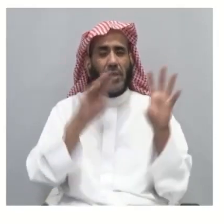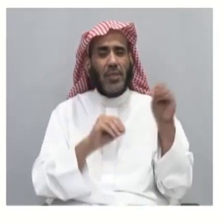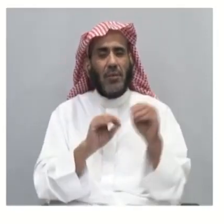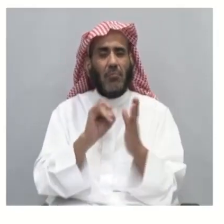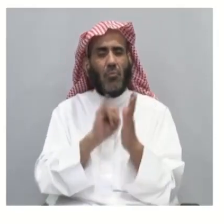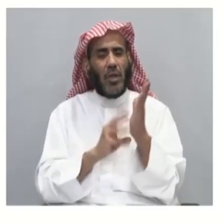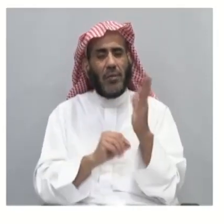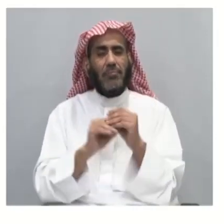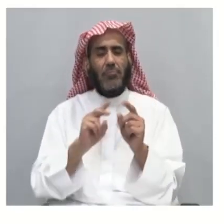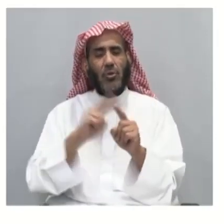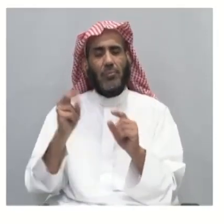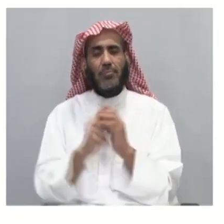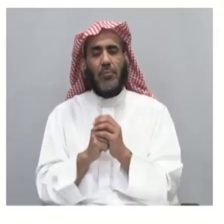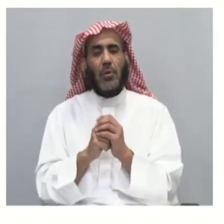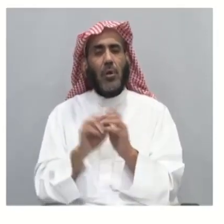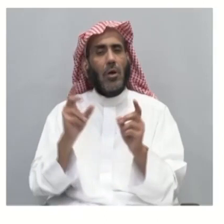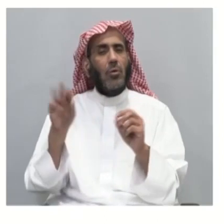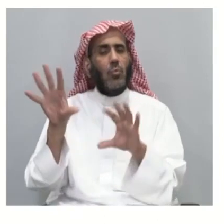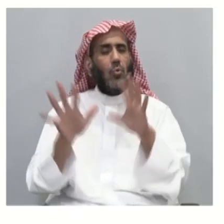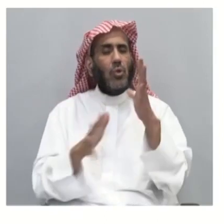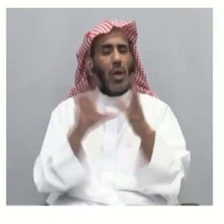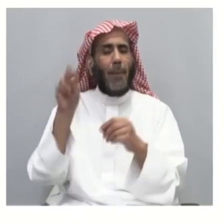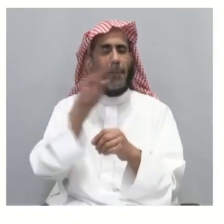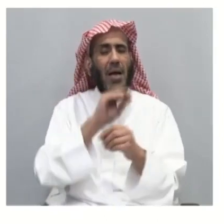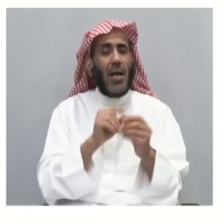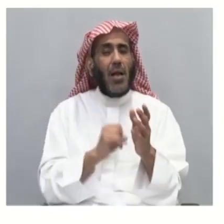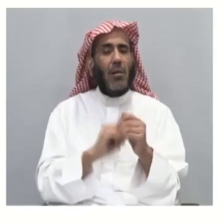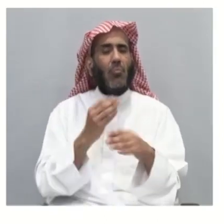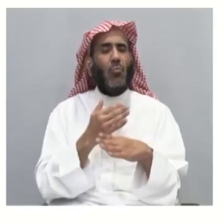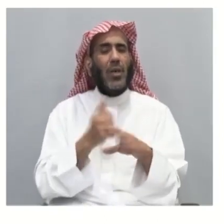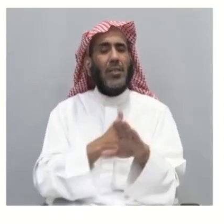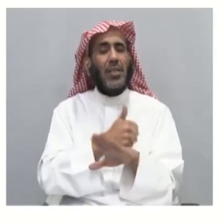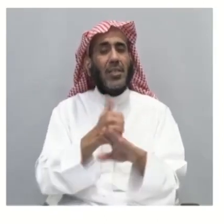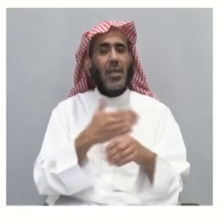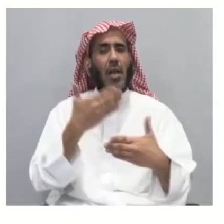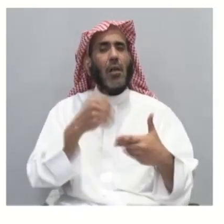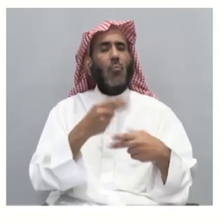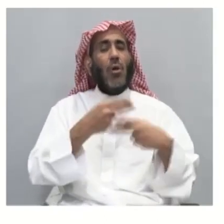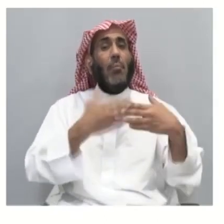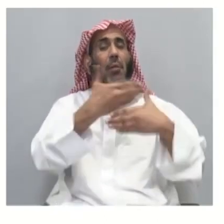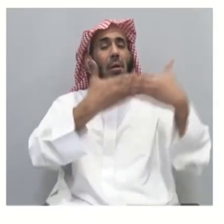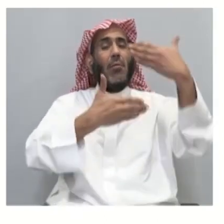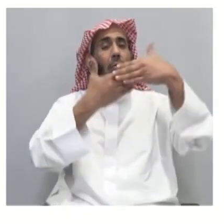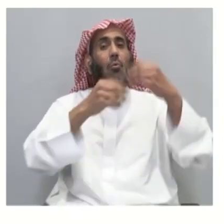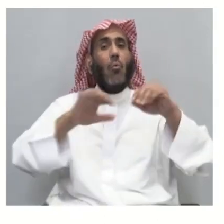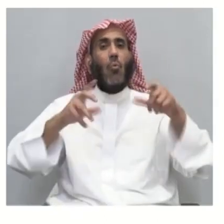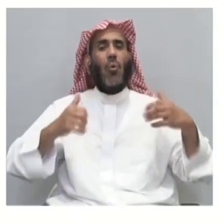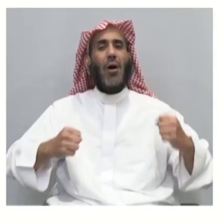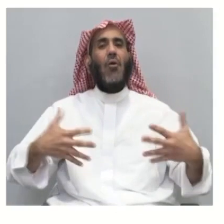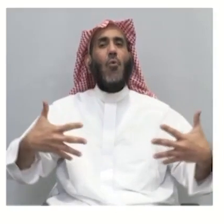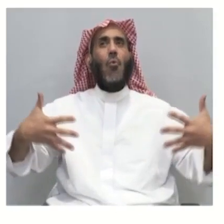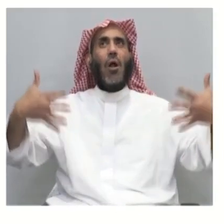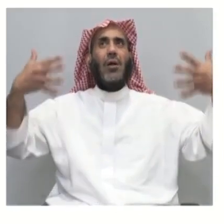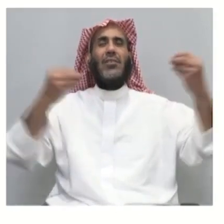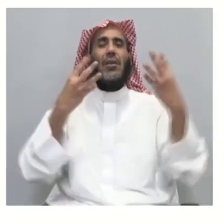جهه اخرى ثم قال هنا تشبه العلاقه بين المواد الاساسيه للبناء المعماري والقصر الجميل قال